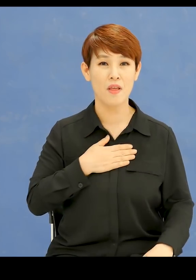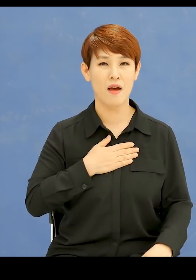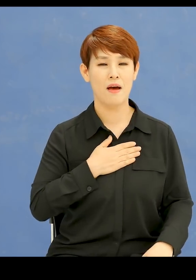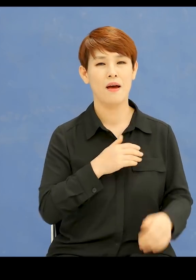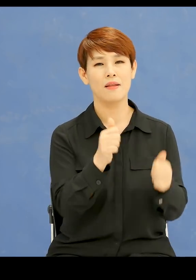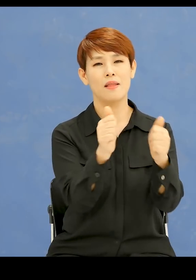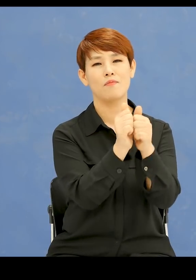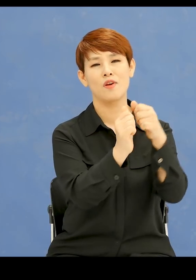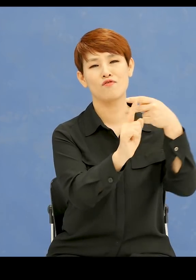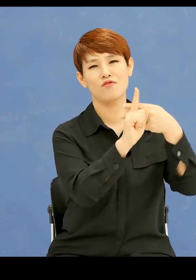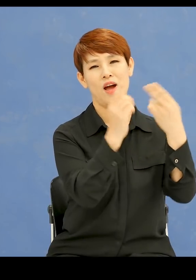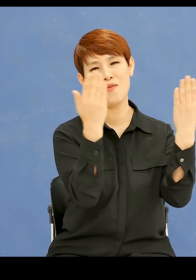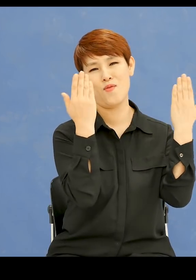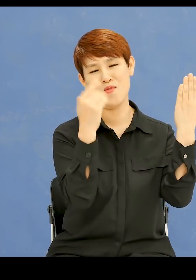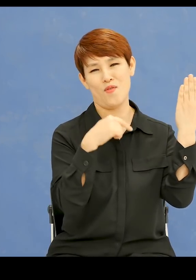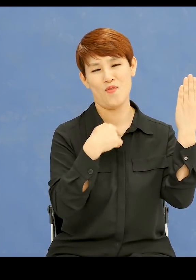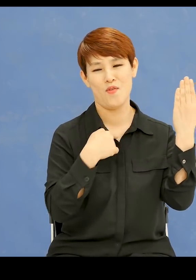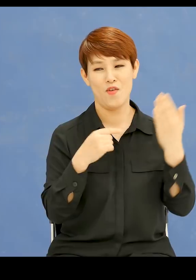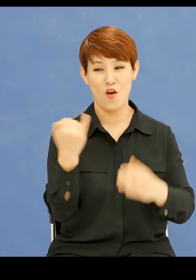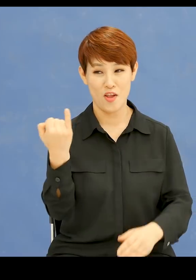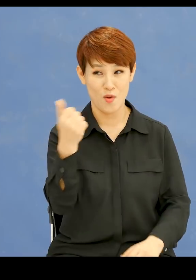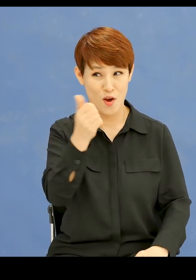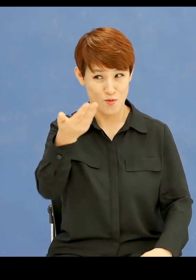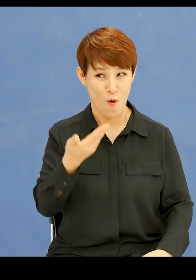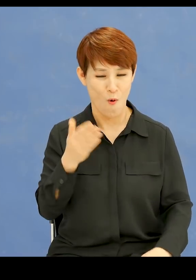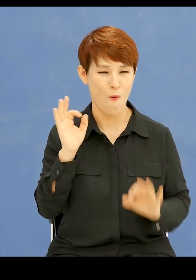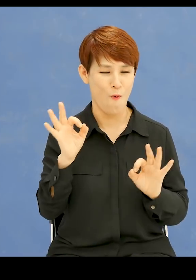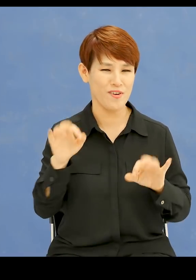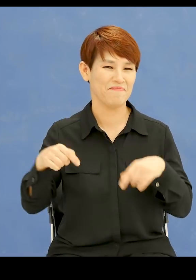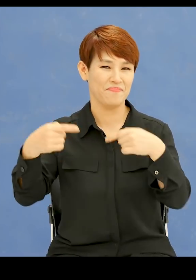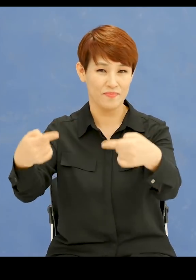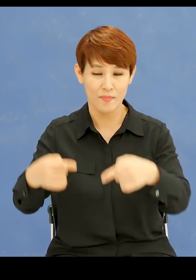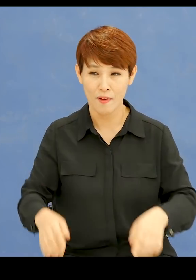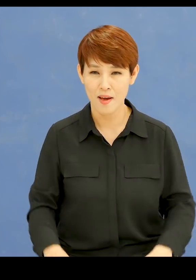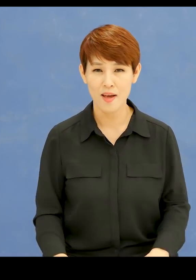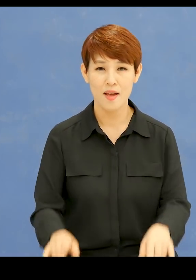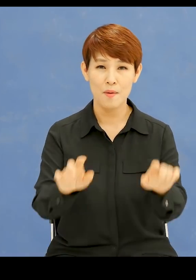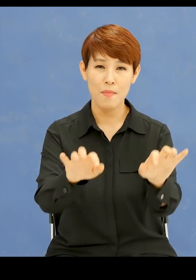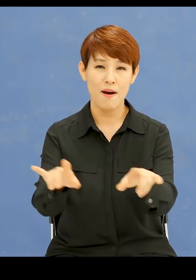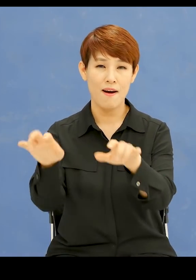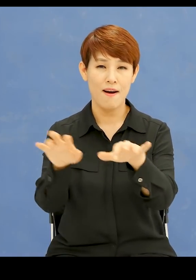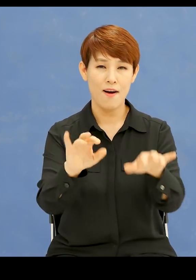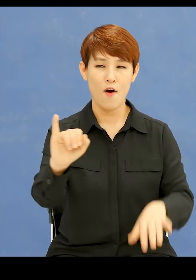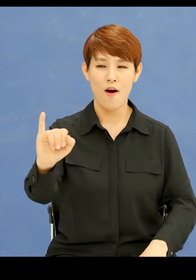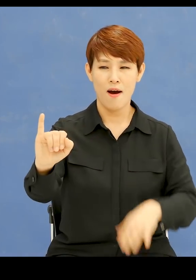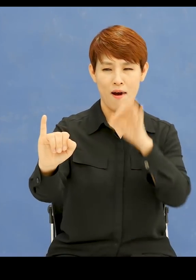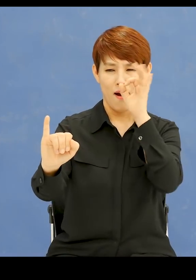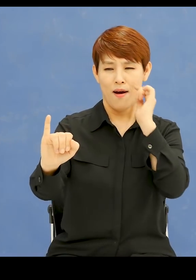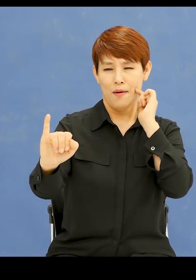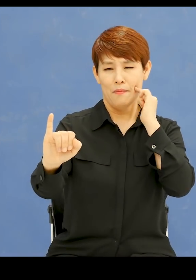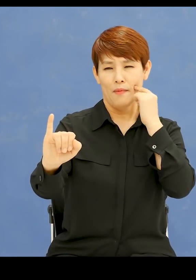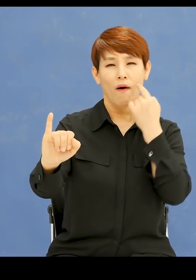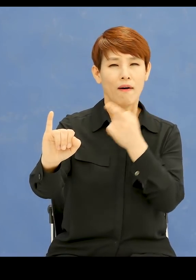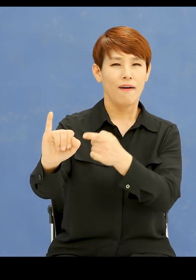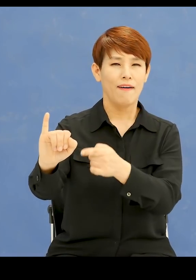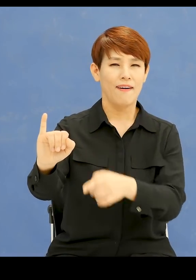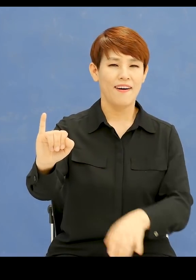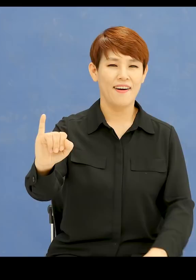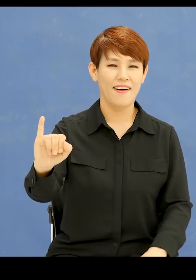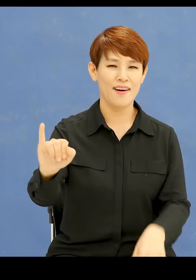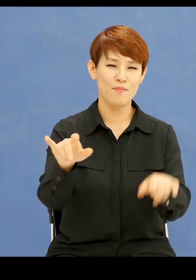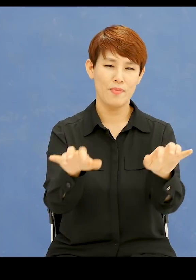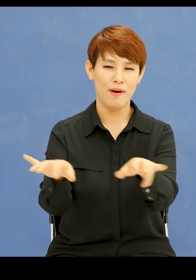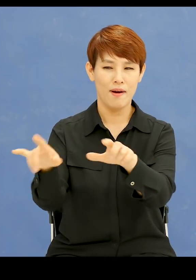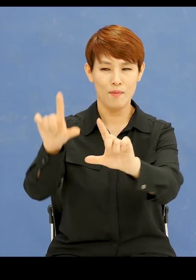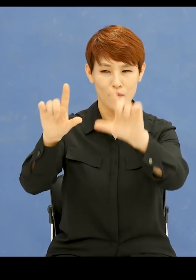있었기 때문에 더하죠. 솔깃해서 갔어요. 갔는데 반주하는 자매가 너무 이쁜 거예요. 피아노